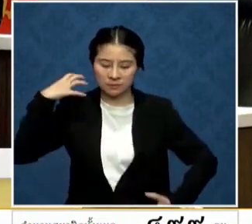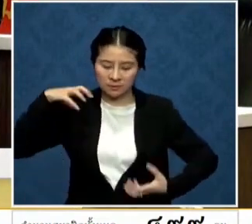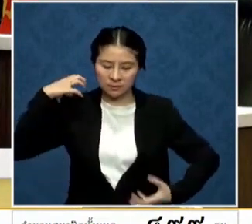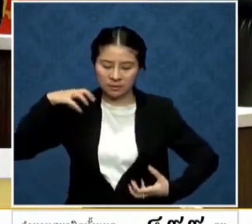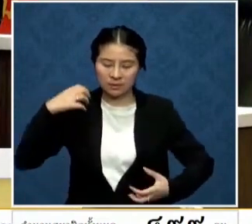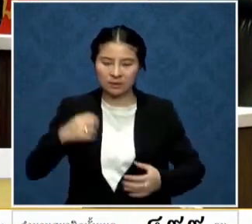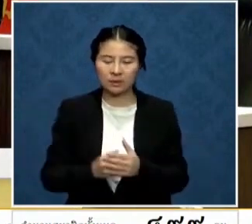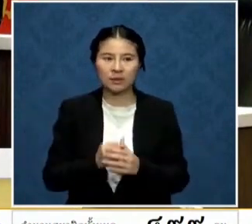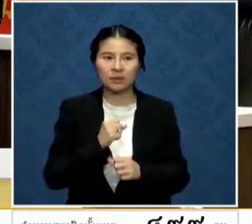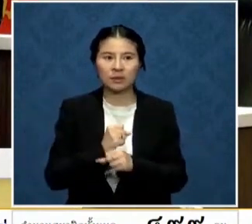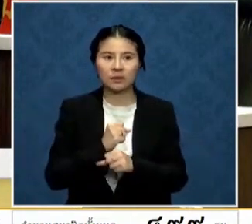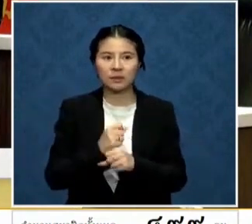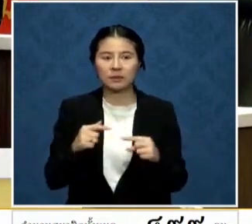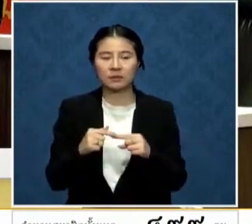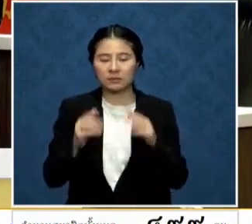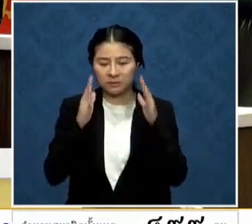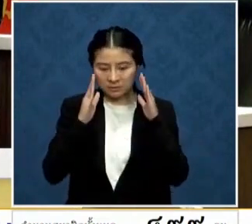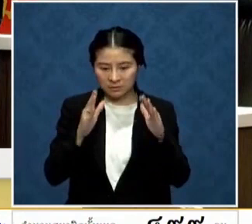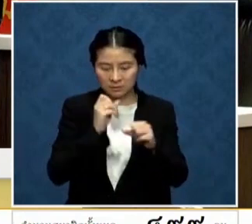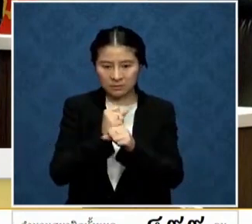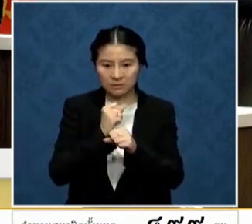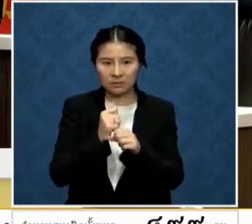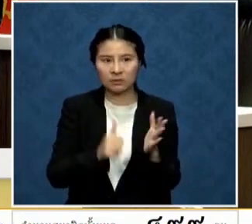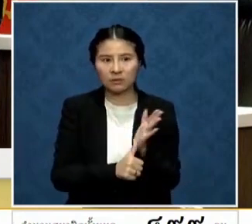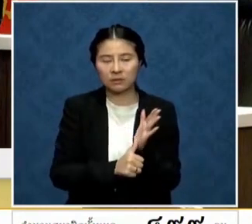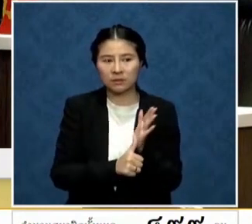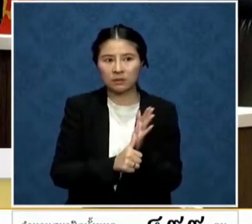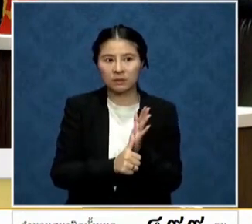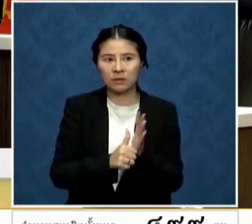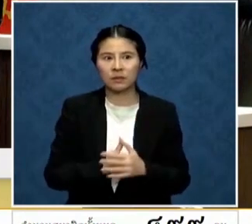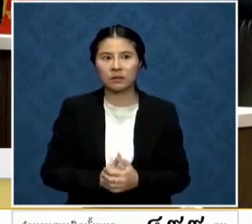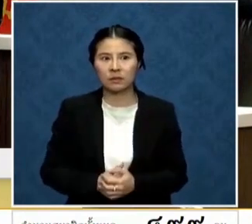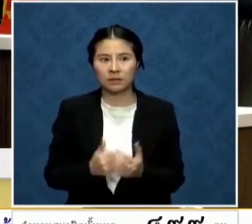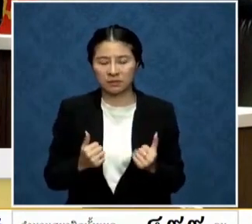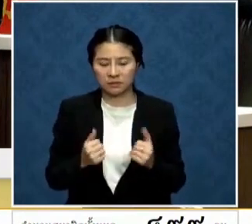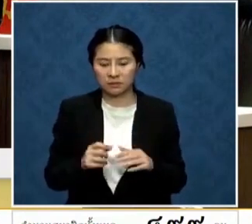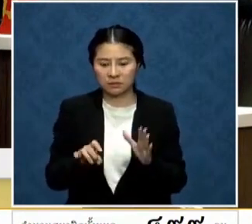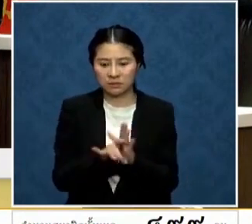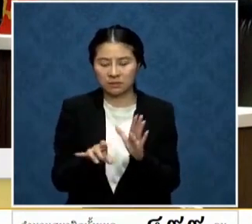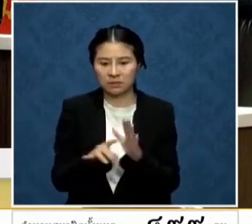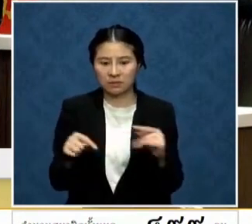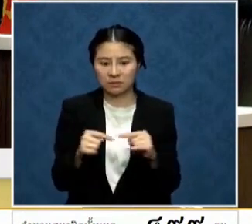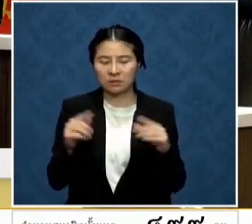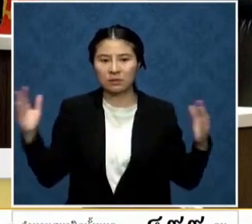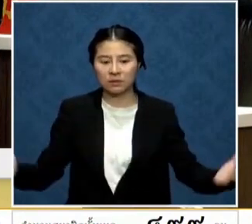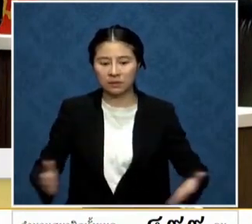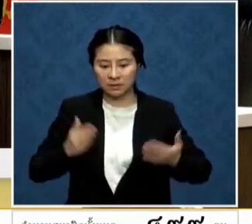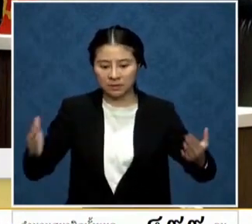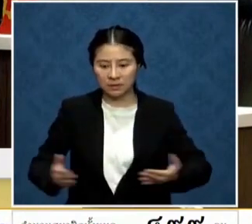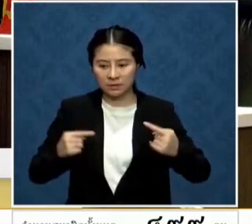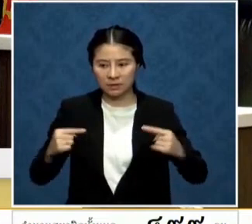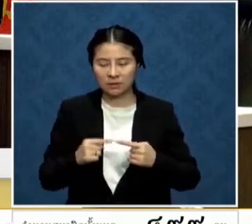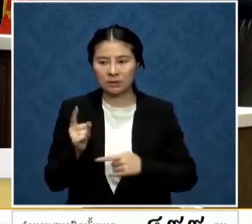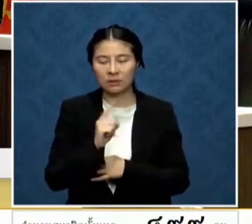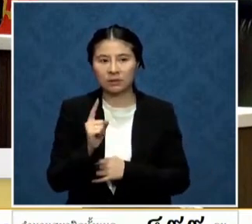ความผิดขยายผลอย่างตั้งใจจริงนะครับอย่าทำเป็นไฟไม่ฟังเหมือนจากปัจจุบันนะครับและท้ายนี้ผมขอสนับสนุนให้สภาผู้แทน